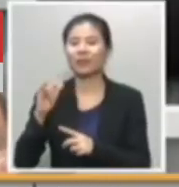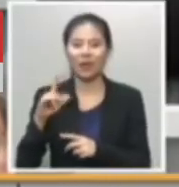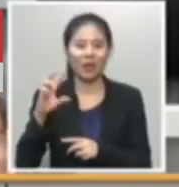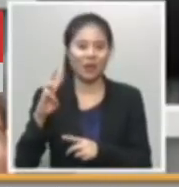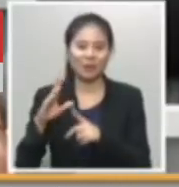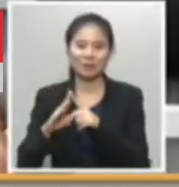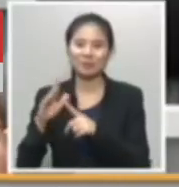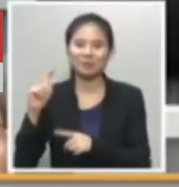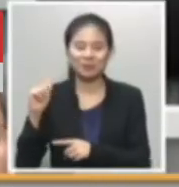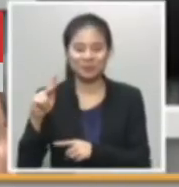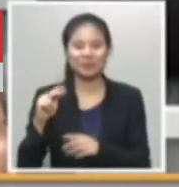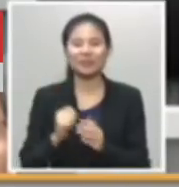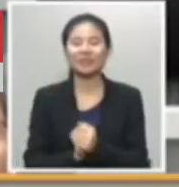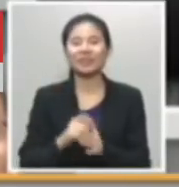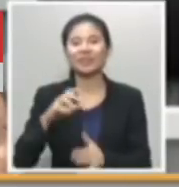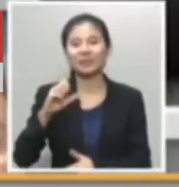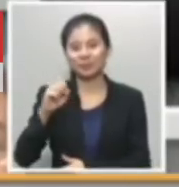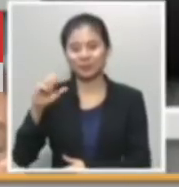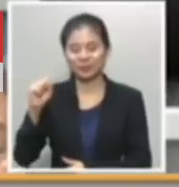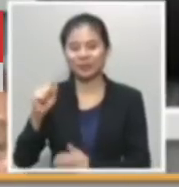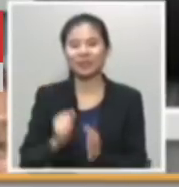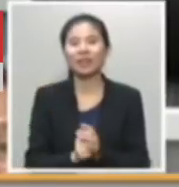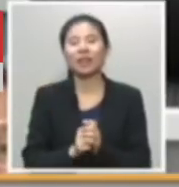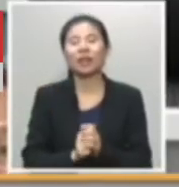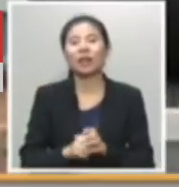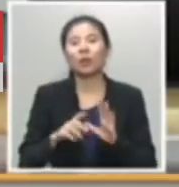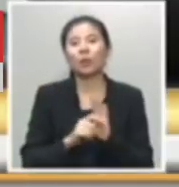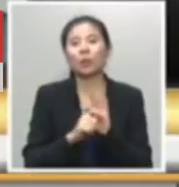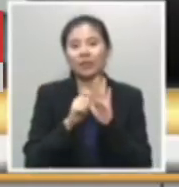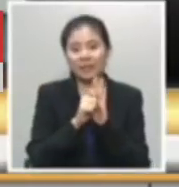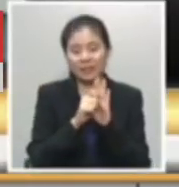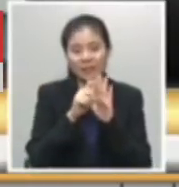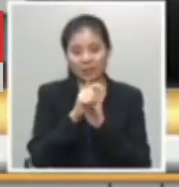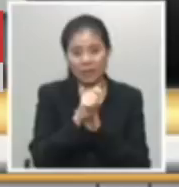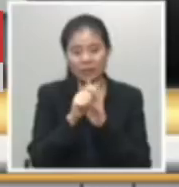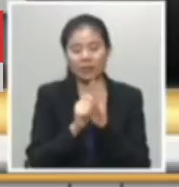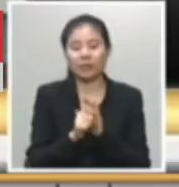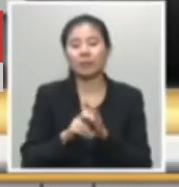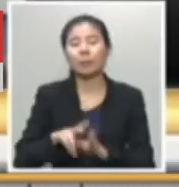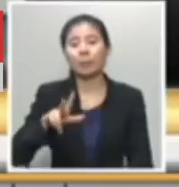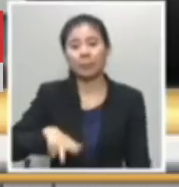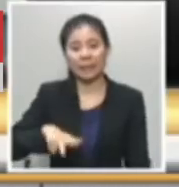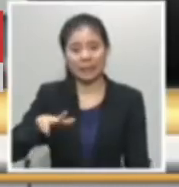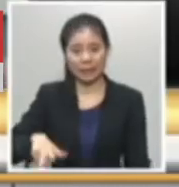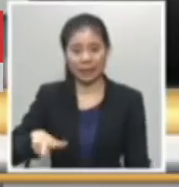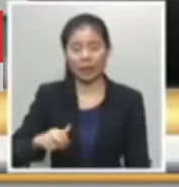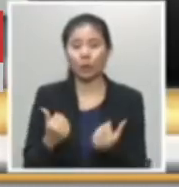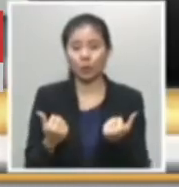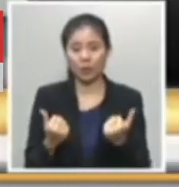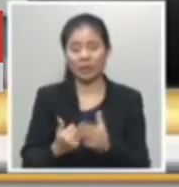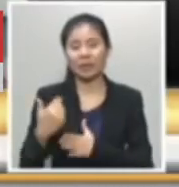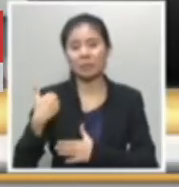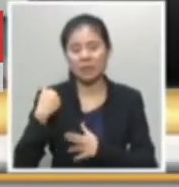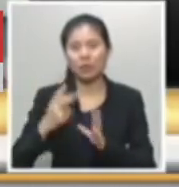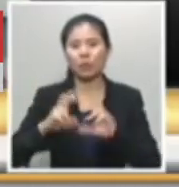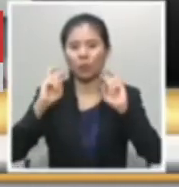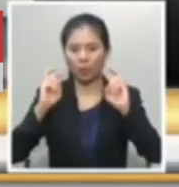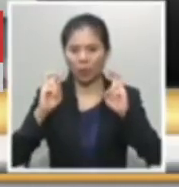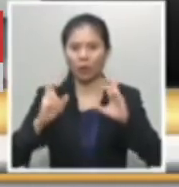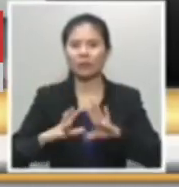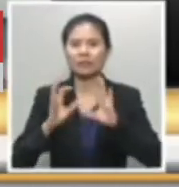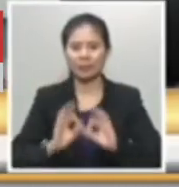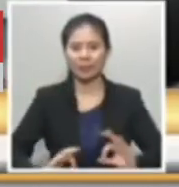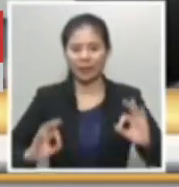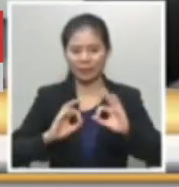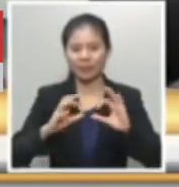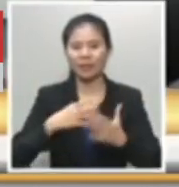สมาชิกสภาผู้แทนราษฎรจังหวัดอุตรดิตถ์พรรคเพื่อไทยท่านประธานครับวันนี้ผมมีเรื่องสำคัญอยากจะขอเรียนเชิญ